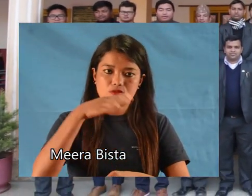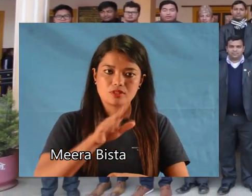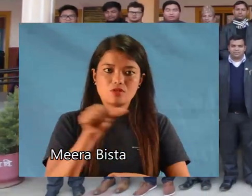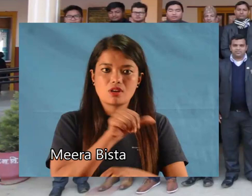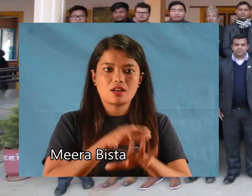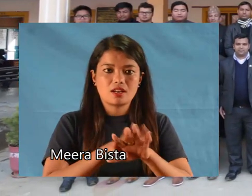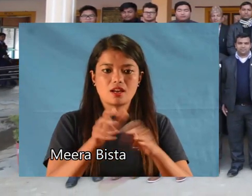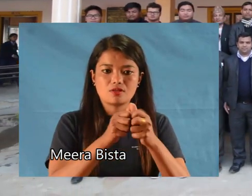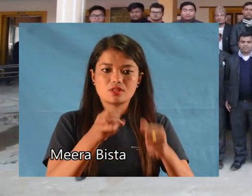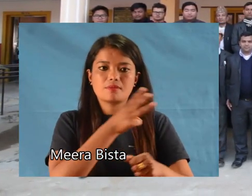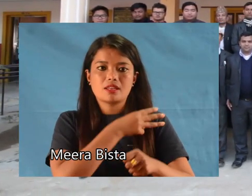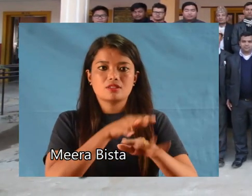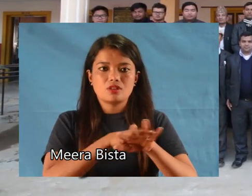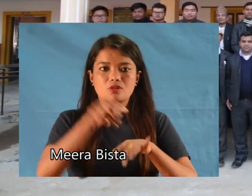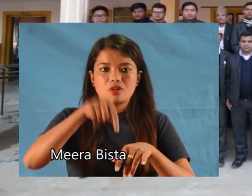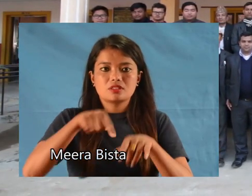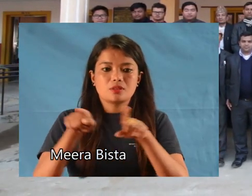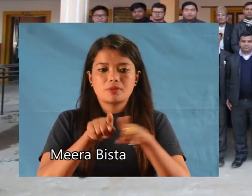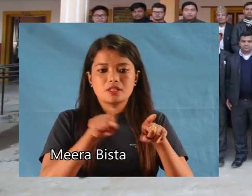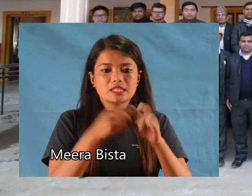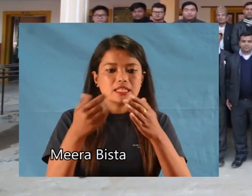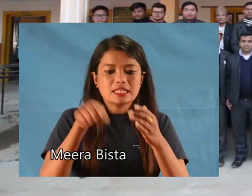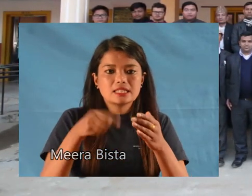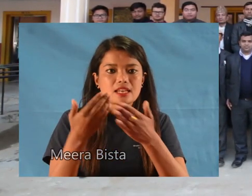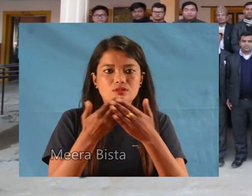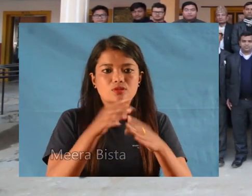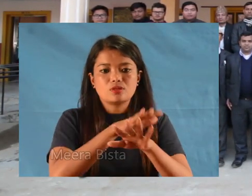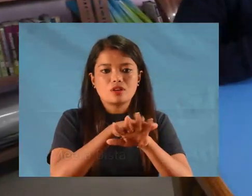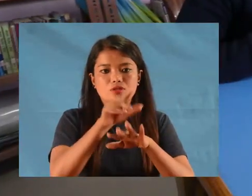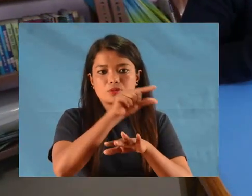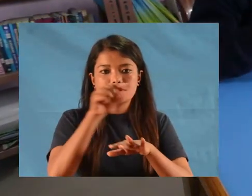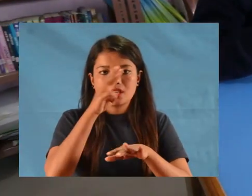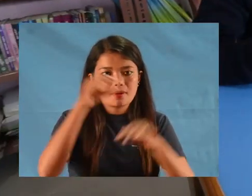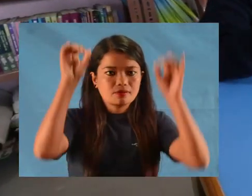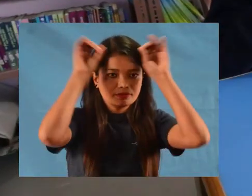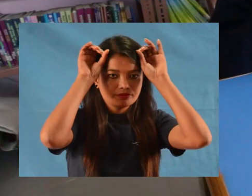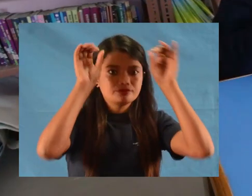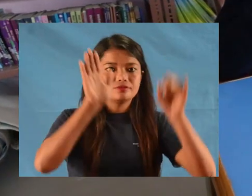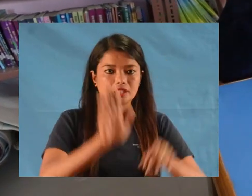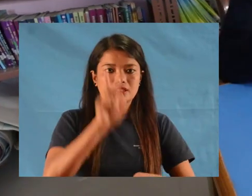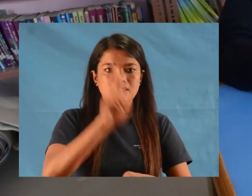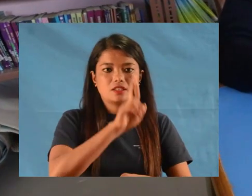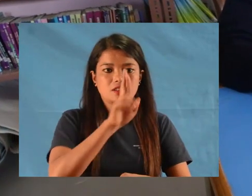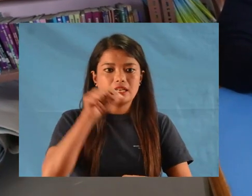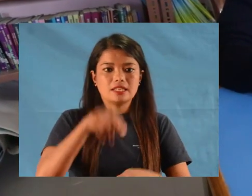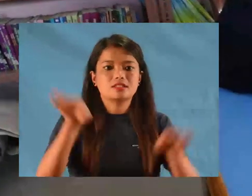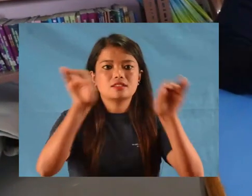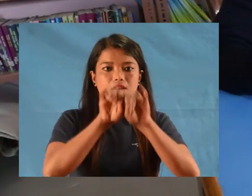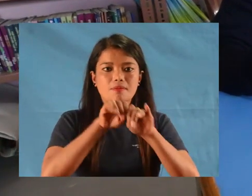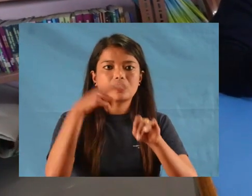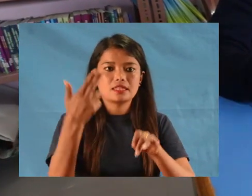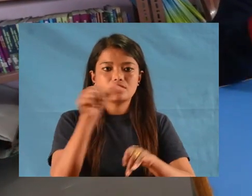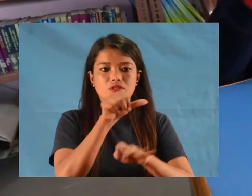हुनुँँछ उनका अनुसार मानी सरू अजेई पनी एस्ता स्कूल हरुको बारेमा अनभिग्या ने चन। रो एस